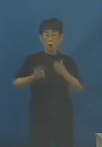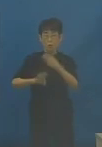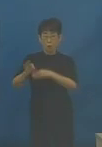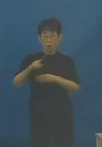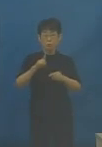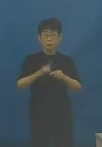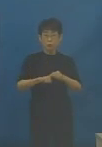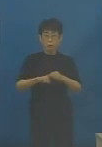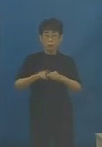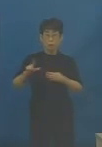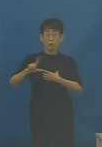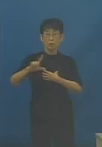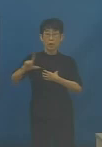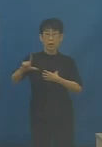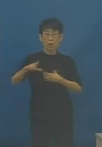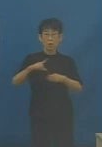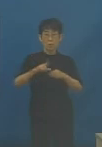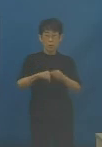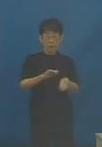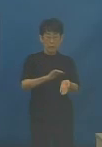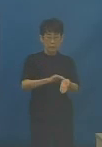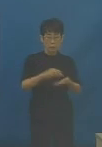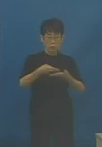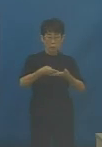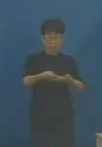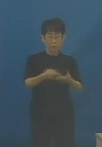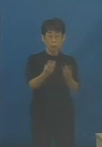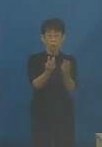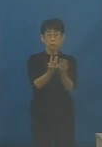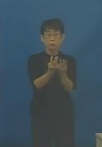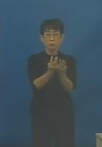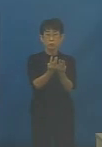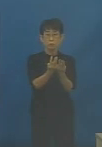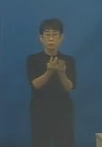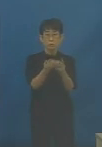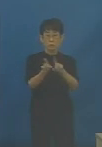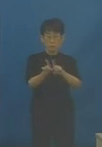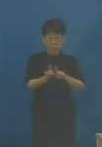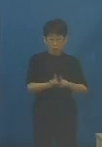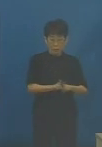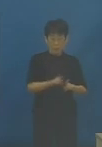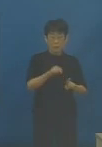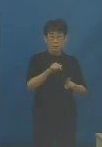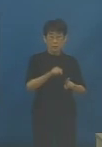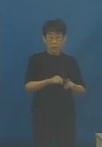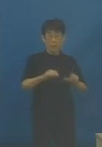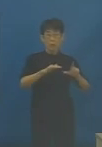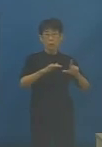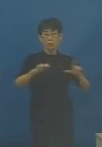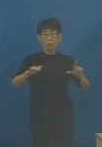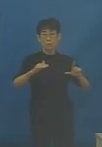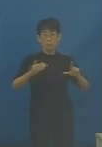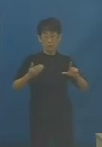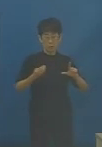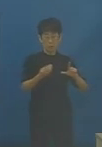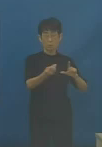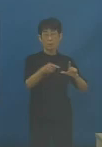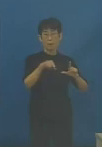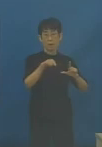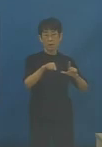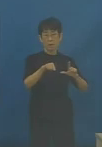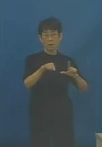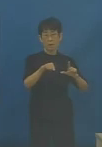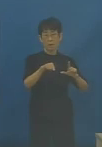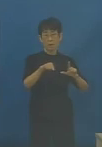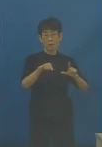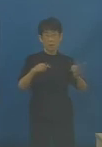療 の, ベッド数の、利用状況に応じまして、このレベルは未だあまり変わってないということ